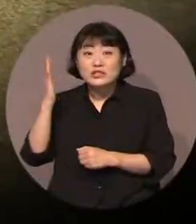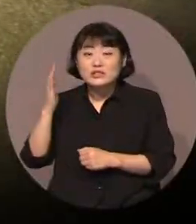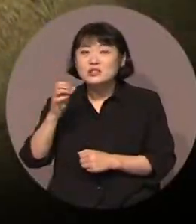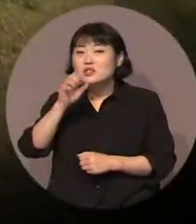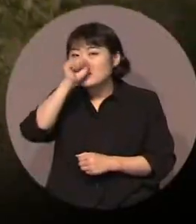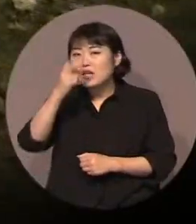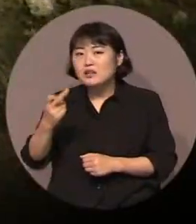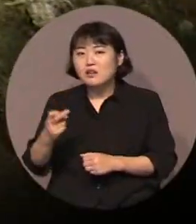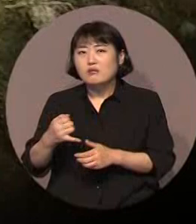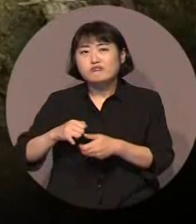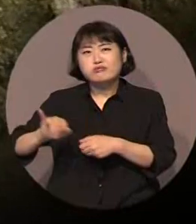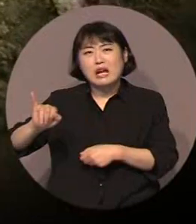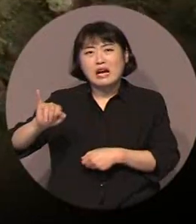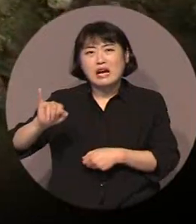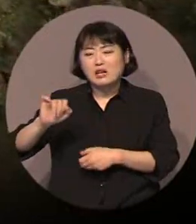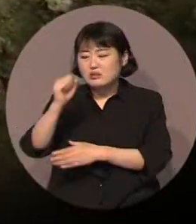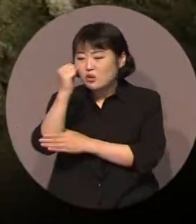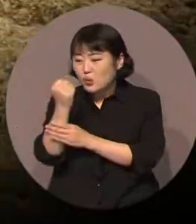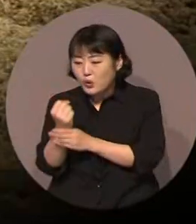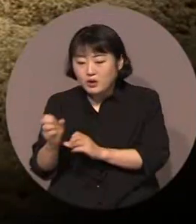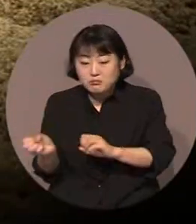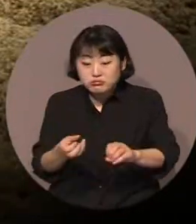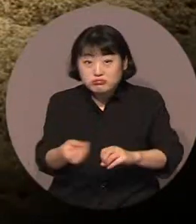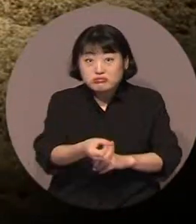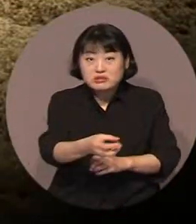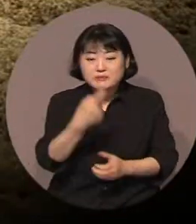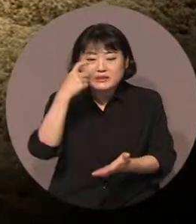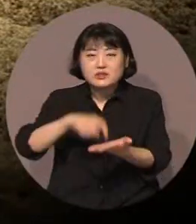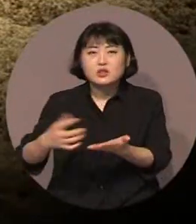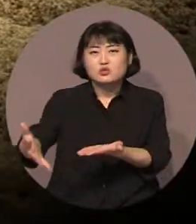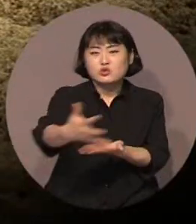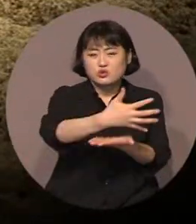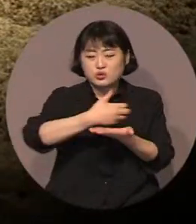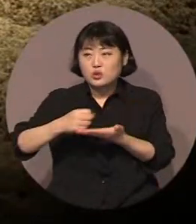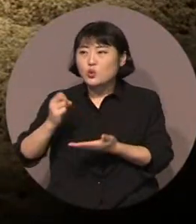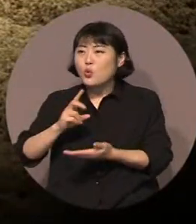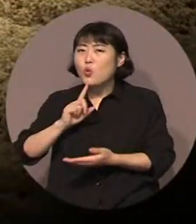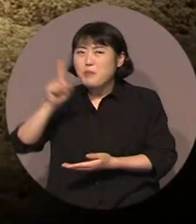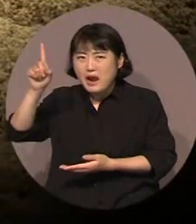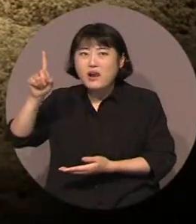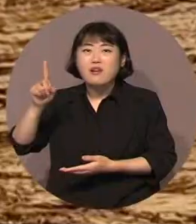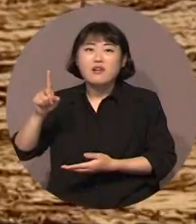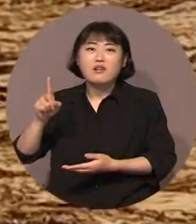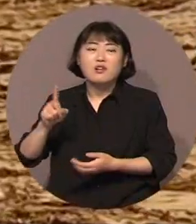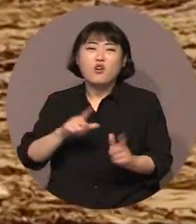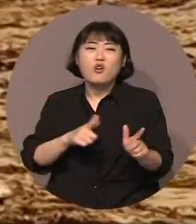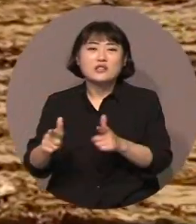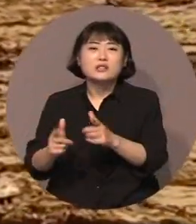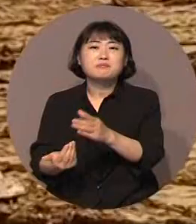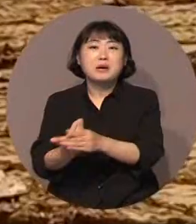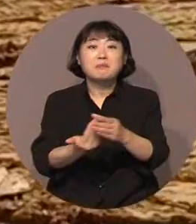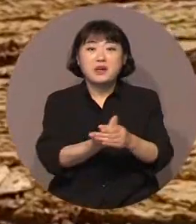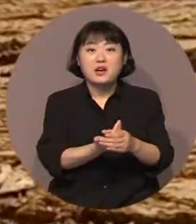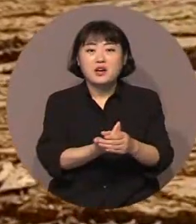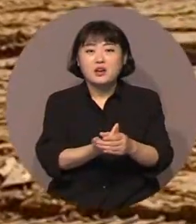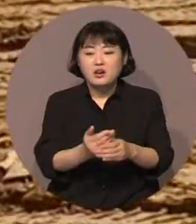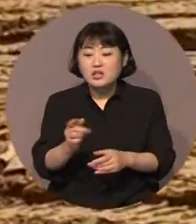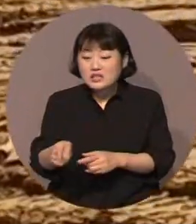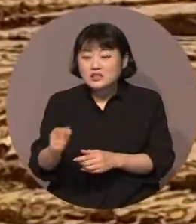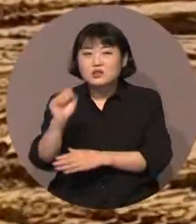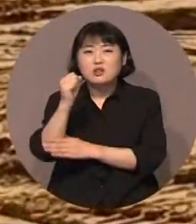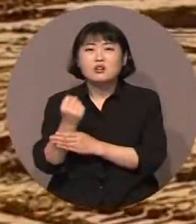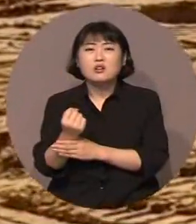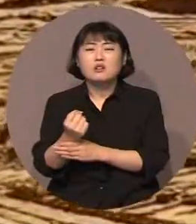서산에서도 불량 부숙토를 뿌렸다 적발돼 회수 명령에 고발 조치까지 이뤄지는 등 부숙토 살포를